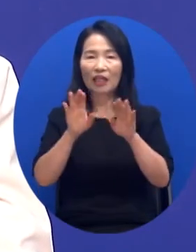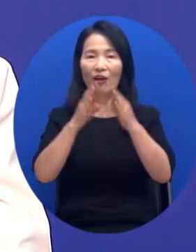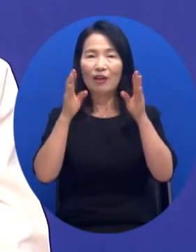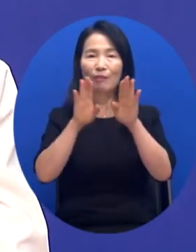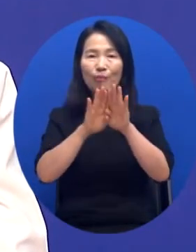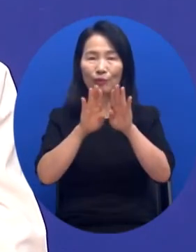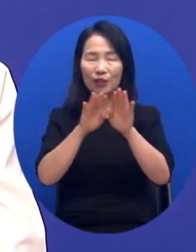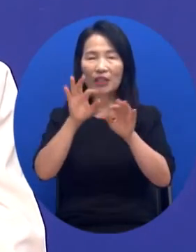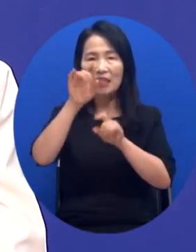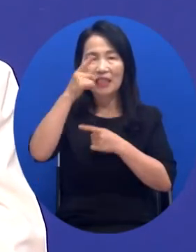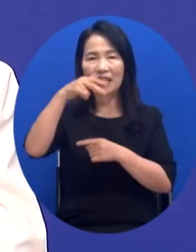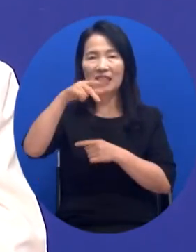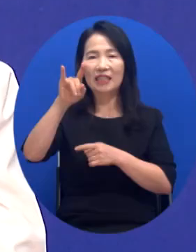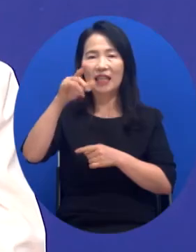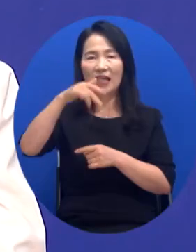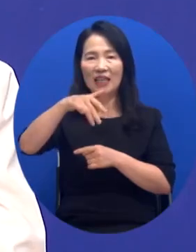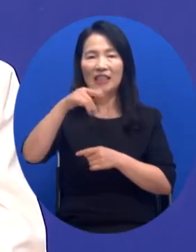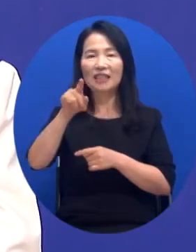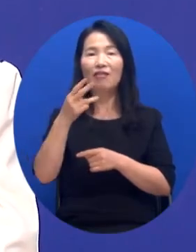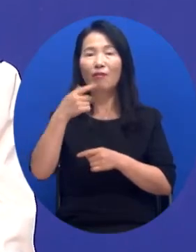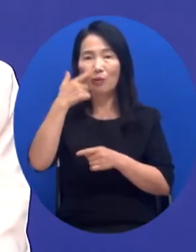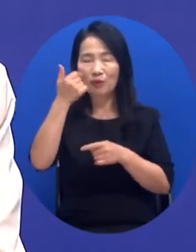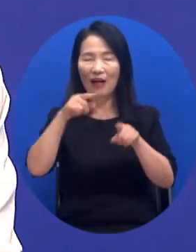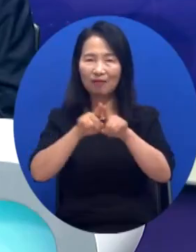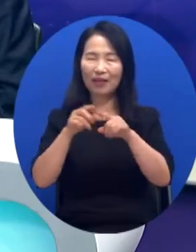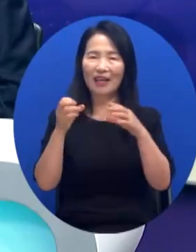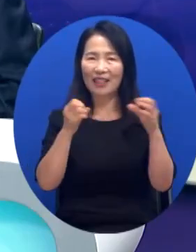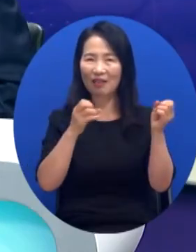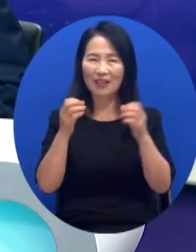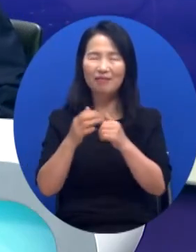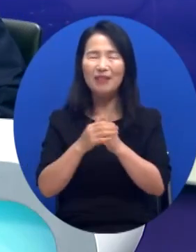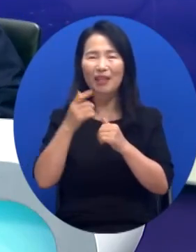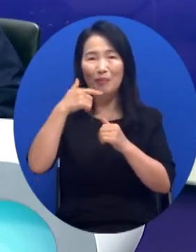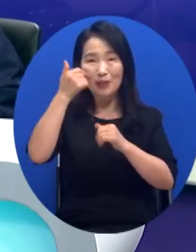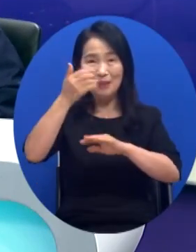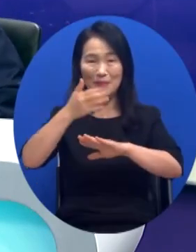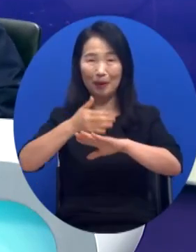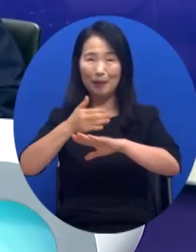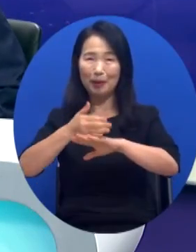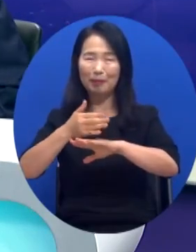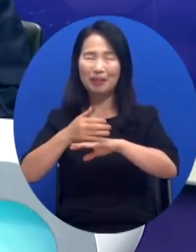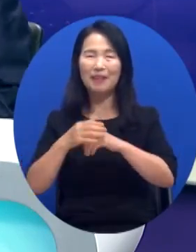열린문교회 이재철 목사와 함께 이야기 나눠봤습니다. 목사님 나와주셔서 고맙습니다. 감사합니다.